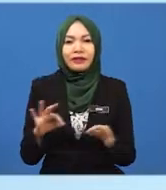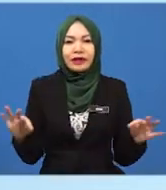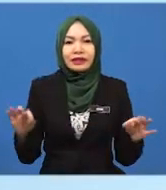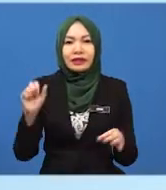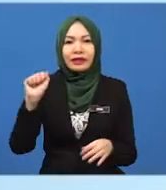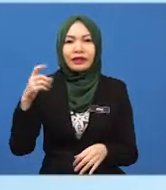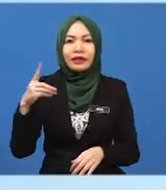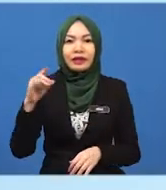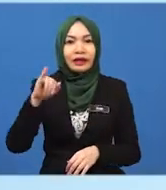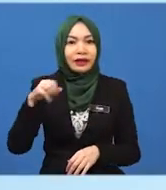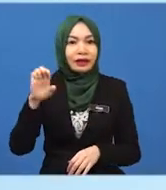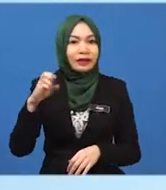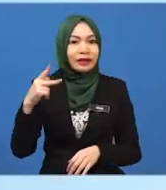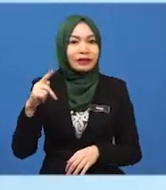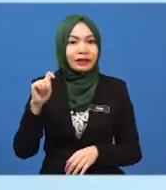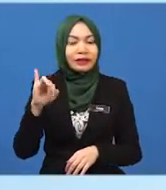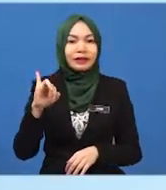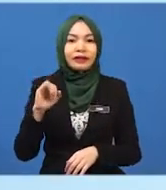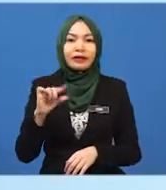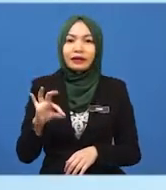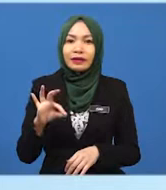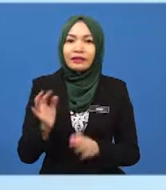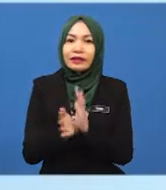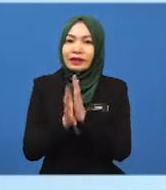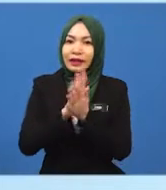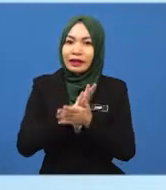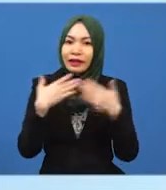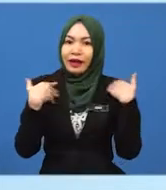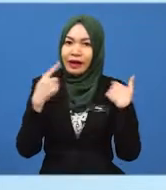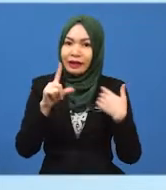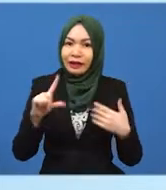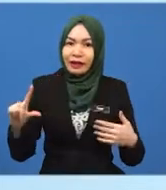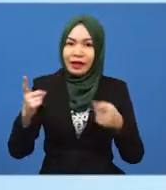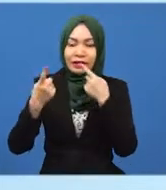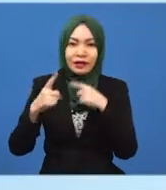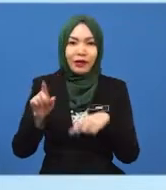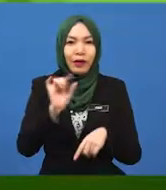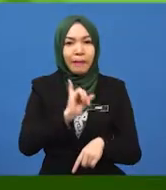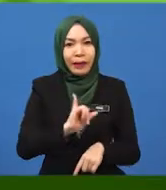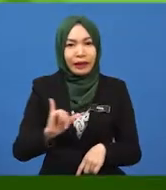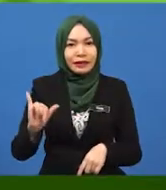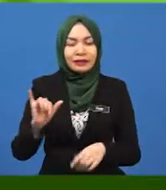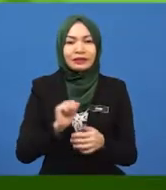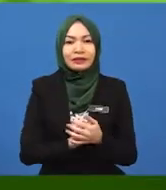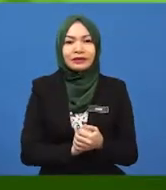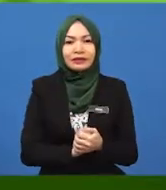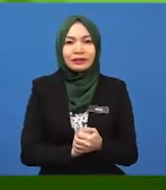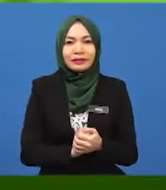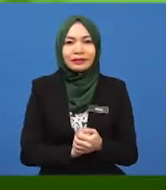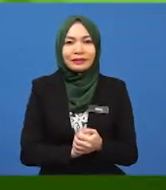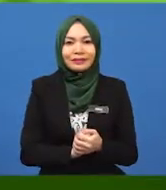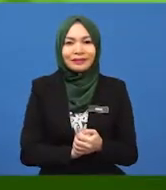Maka, adalah merupakan kata pemberi yang betul. 3